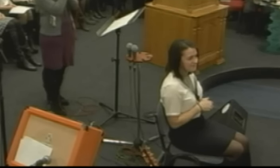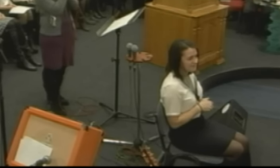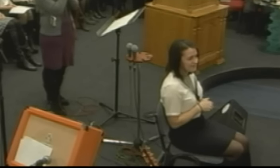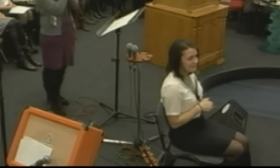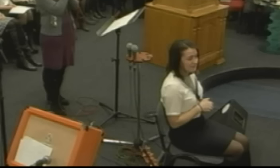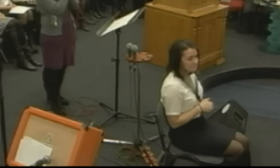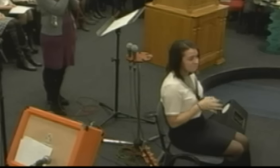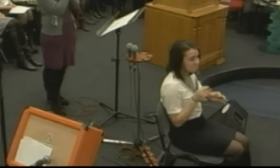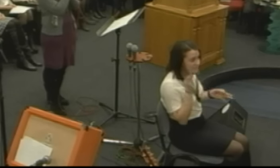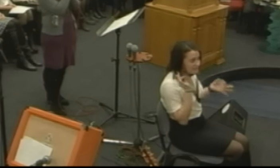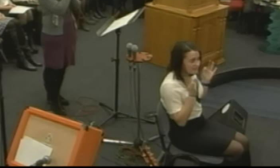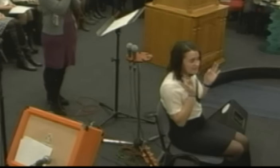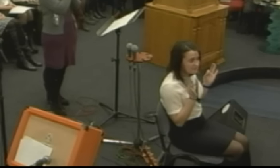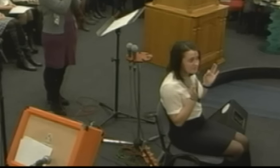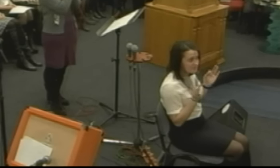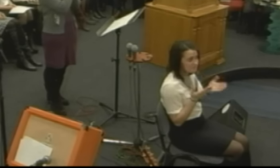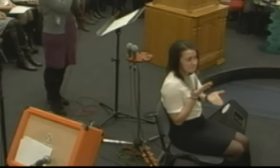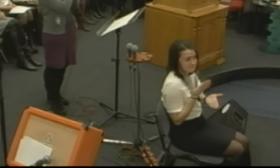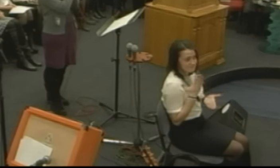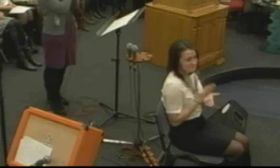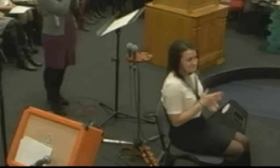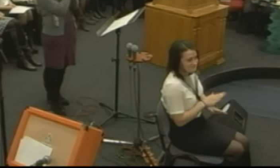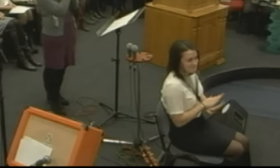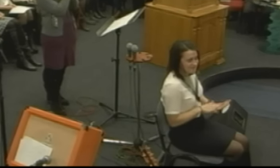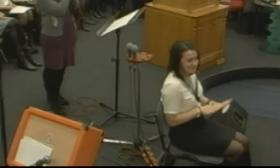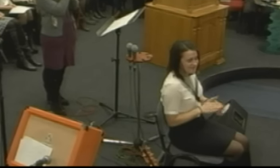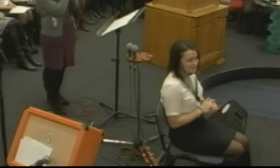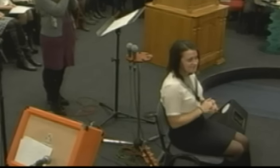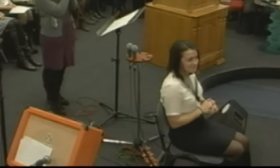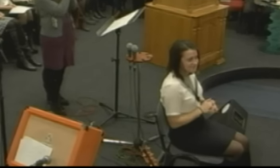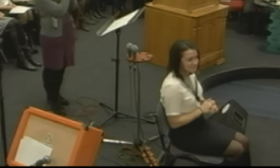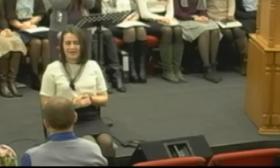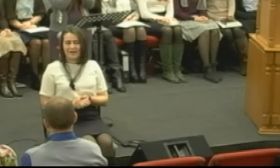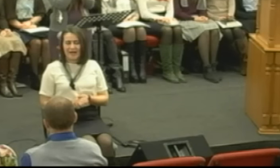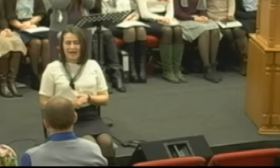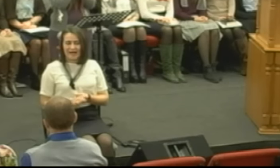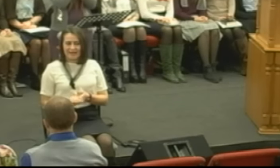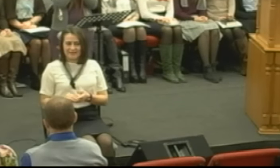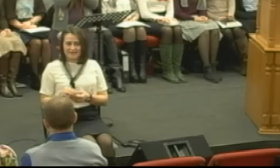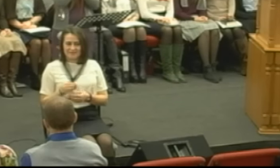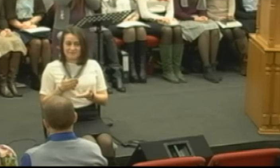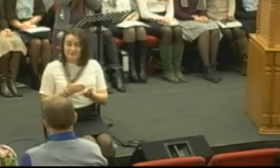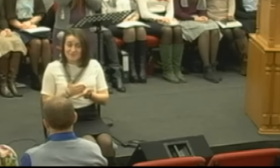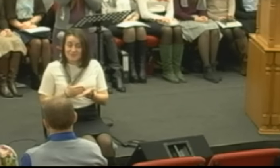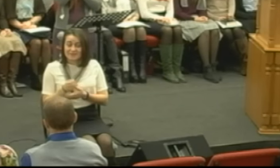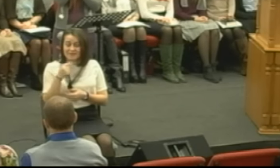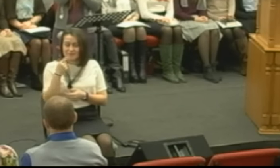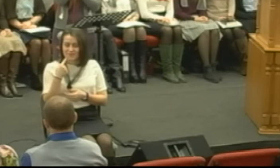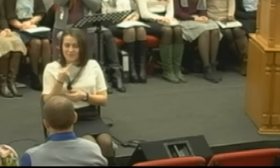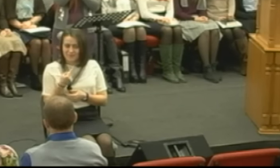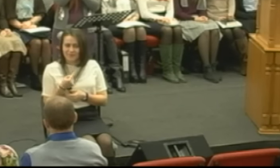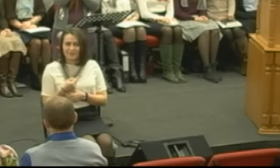тишина была у свода. Вот проповедник говорит, рот открывает, закрывает, и даже пот на